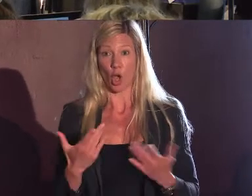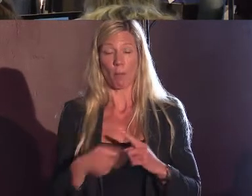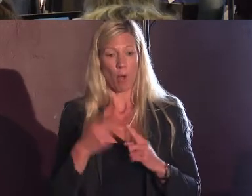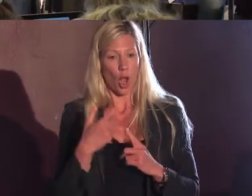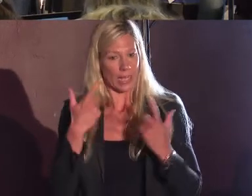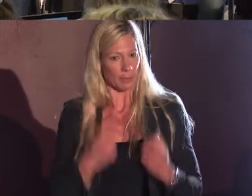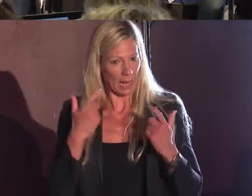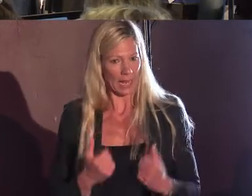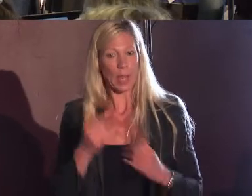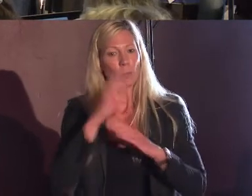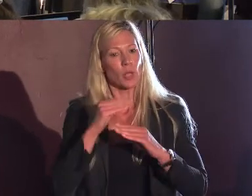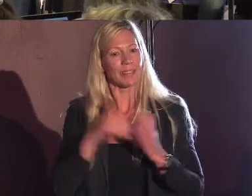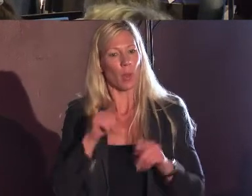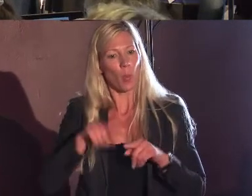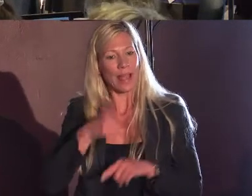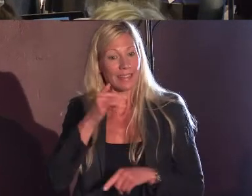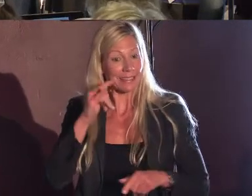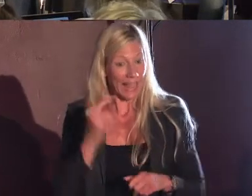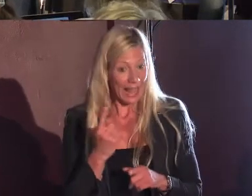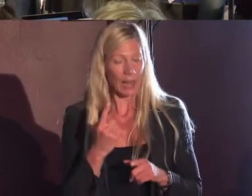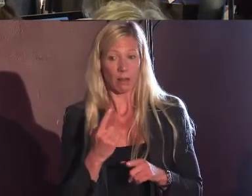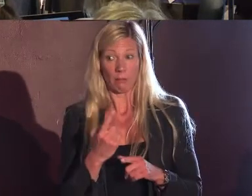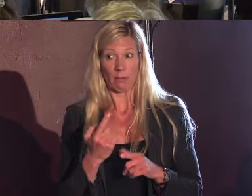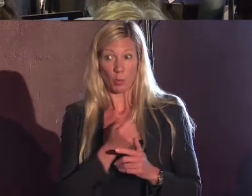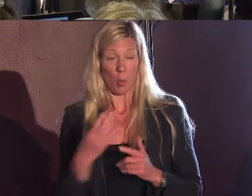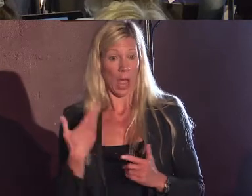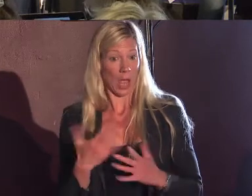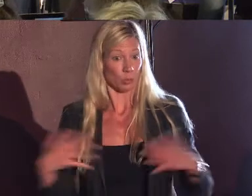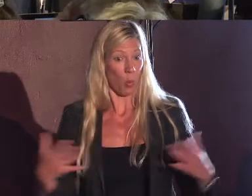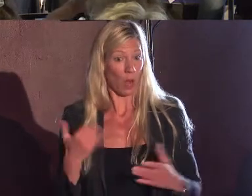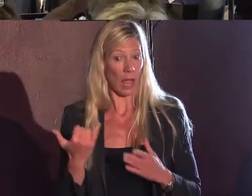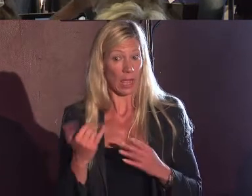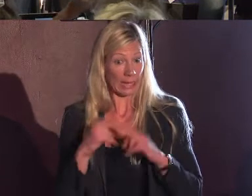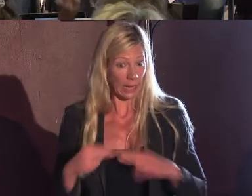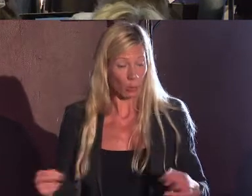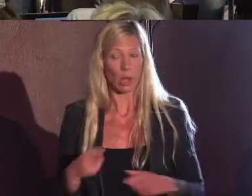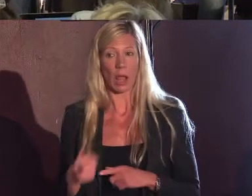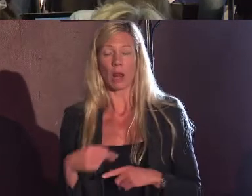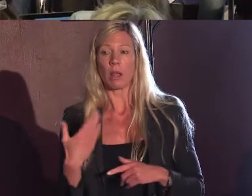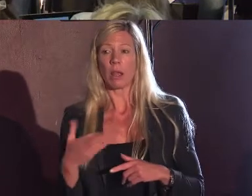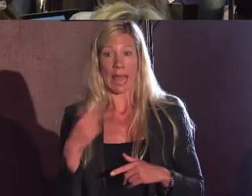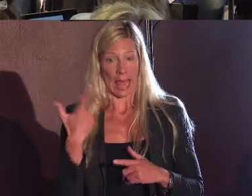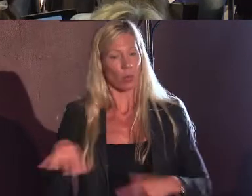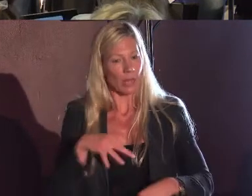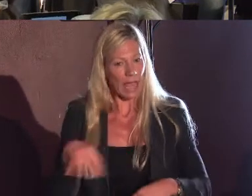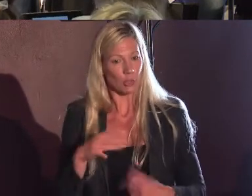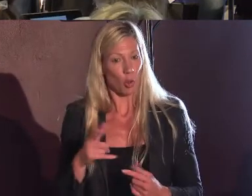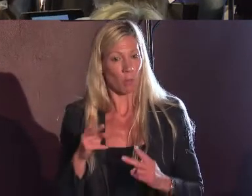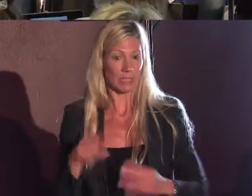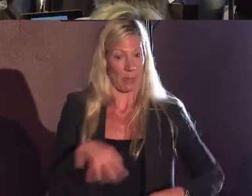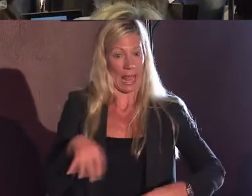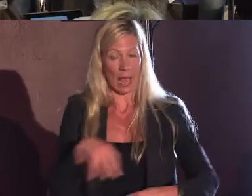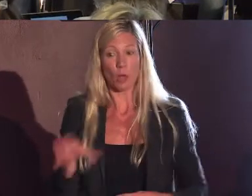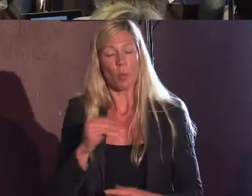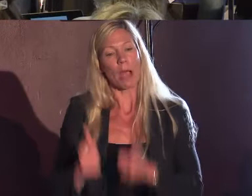musik till de titlarna. Vissa titlar, ganska stora titlar internationellt, där Malmö symfoniorkester är den orkester som spelar. Och då kan man